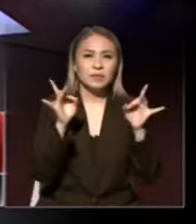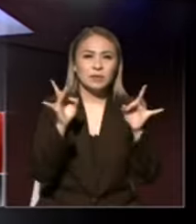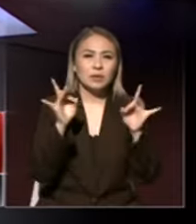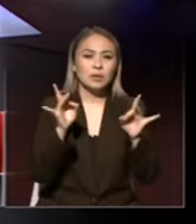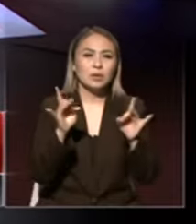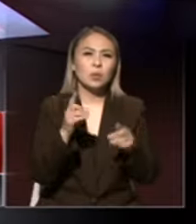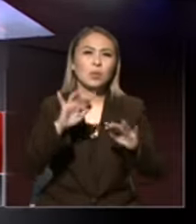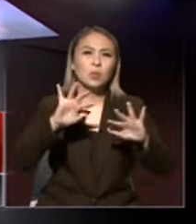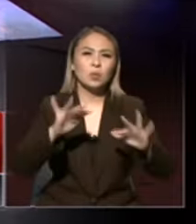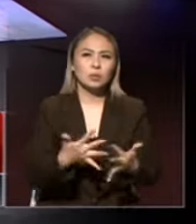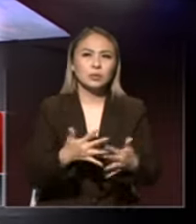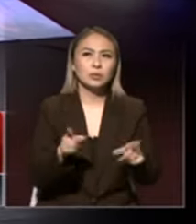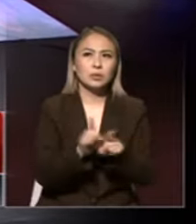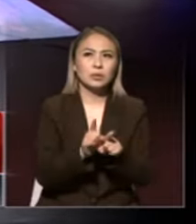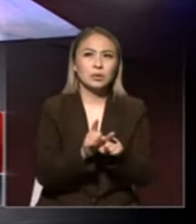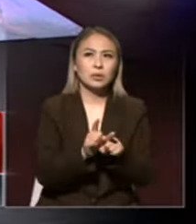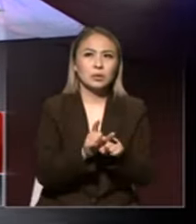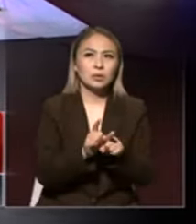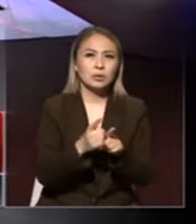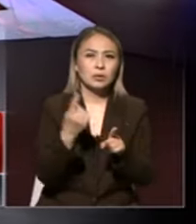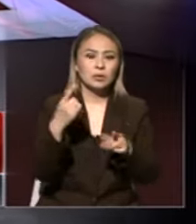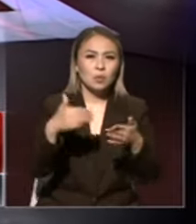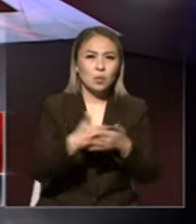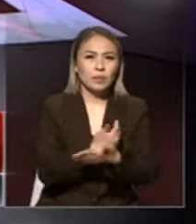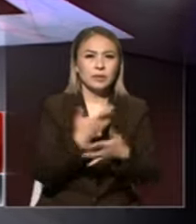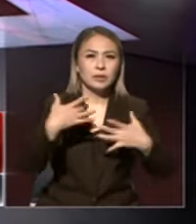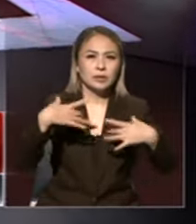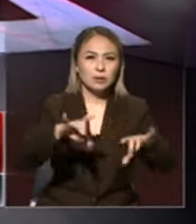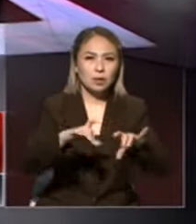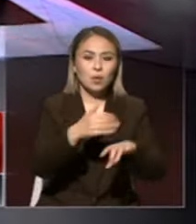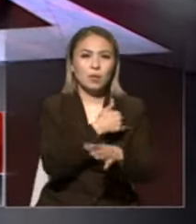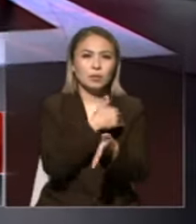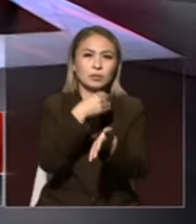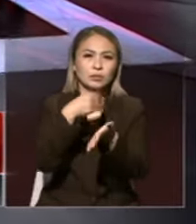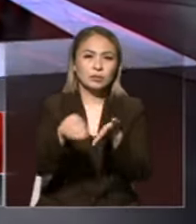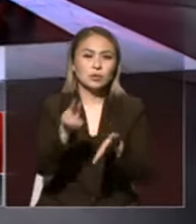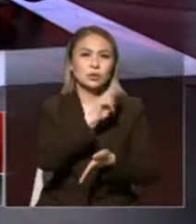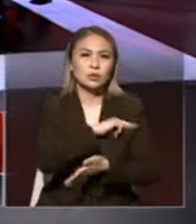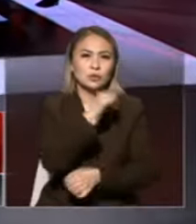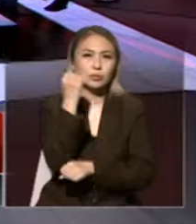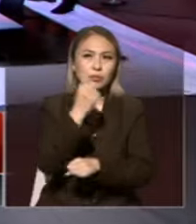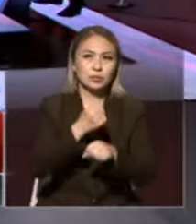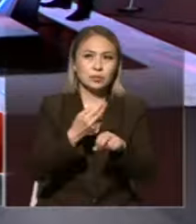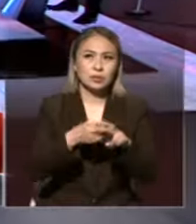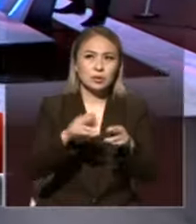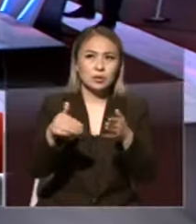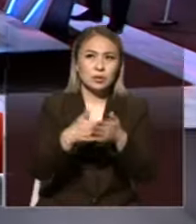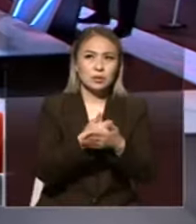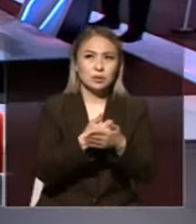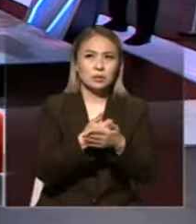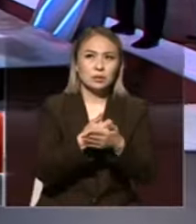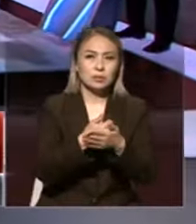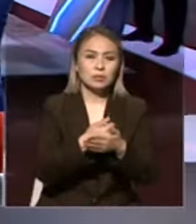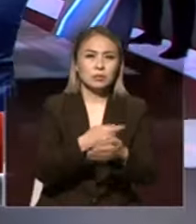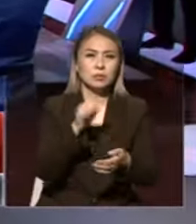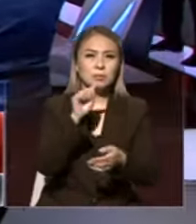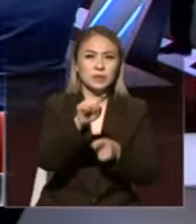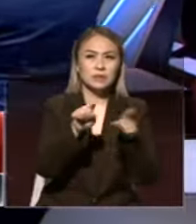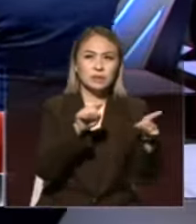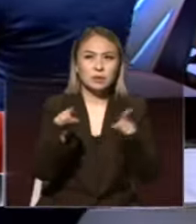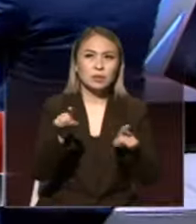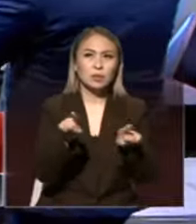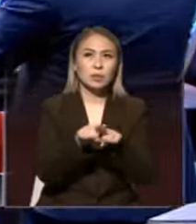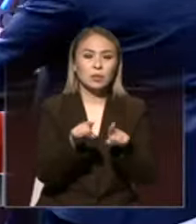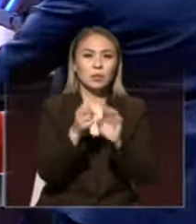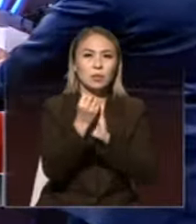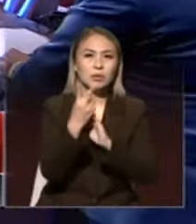кетесиң. Содан кийин ай бир жаңа трактор алайыч дейсиң. Шыны керек ше. Содан кийин жумушкерлерге айтасың, эй, сен жаңа трактор эмесин, сен жаңа трактор эмесин, мине. Зато